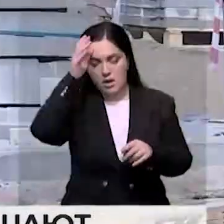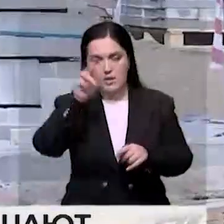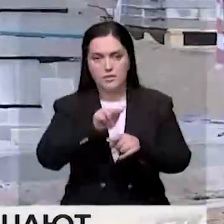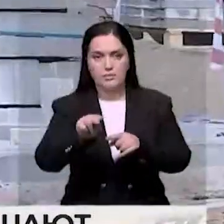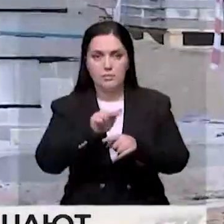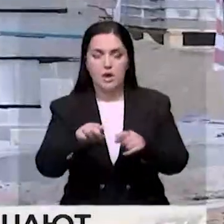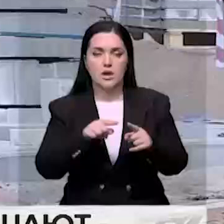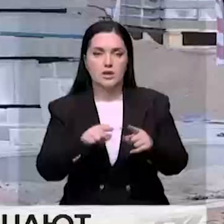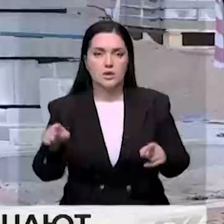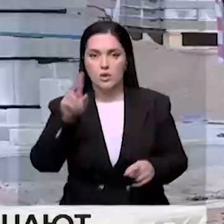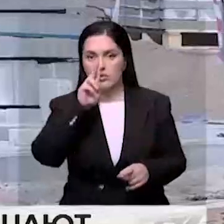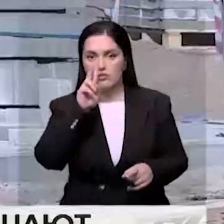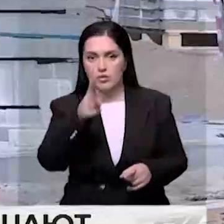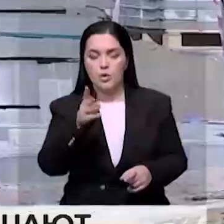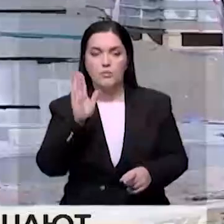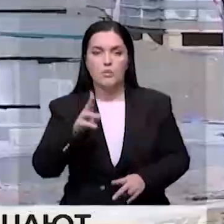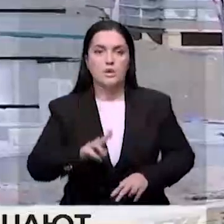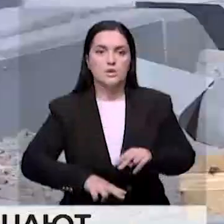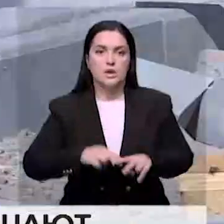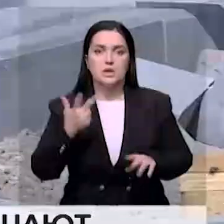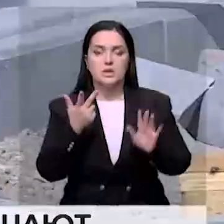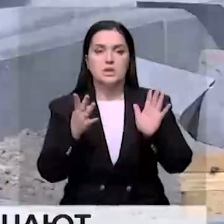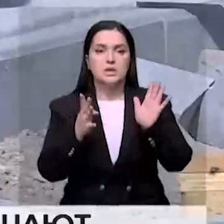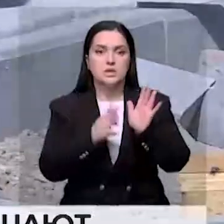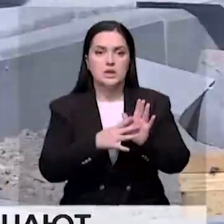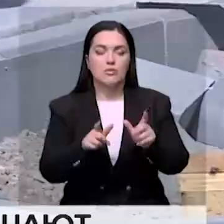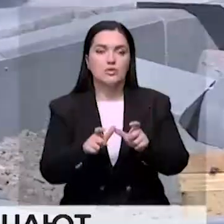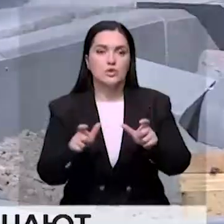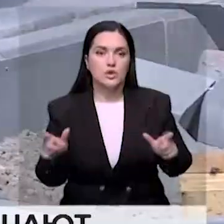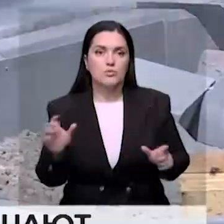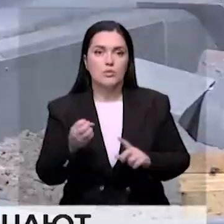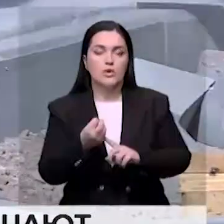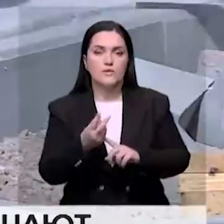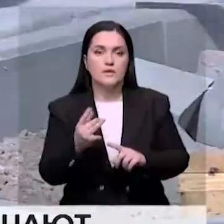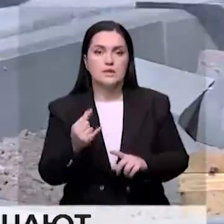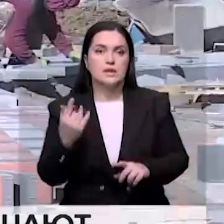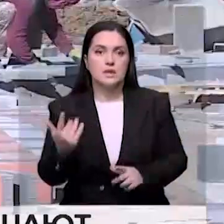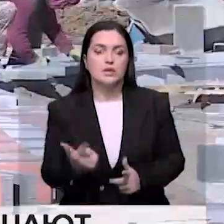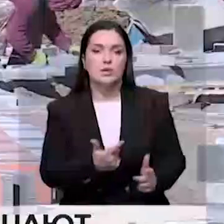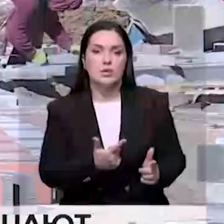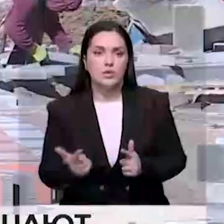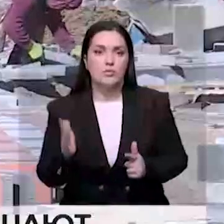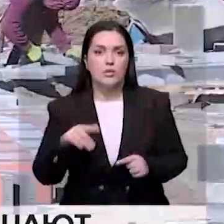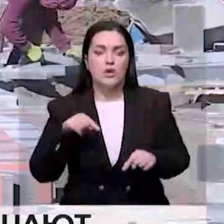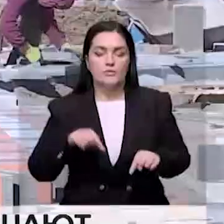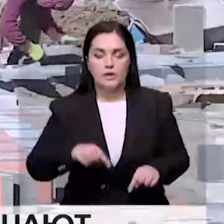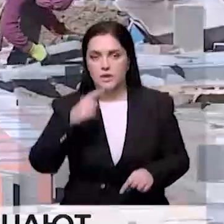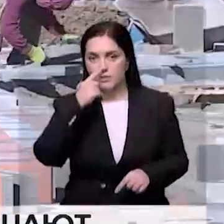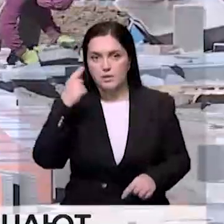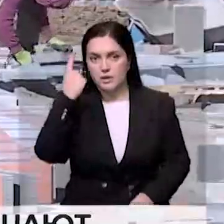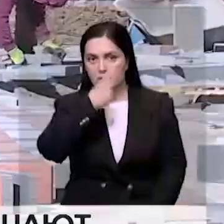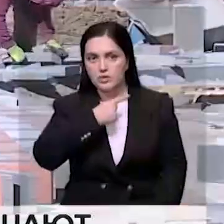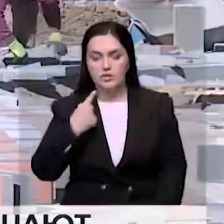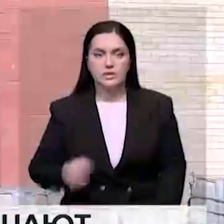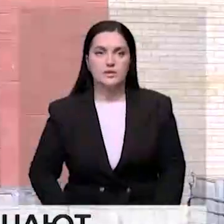В течение двух лет в области планируют построить 39 учреждений образования. 12 из них сдадут в эксплуатацию в этом году. Наталья